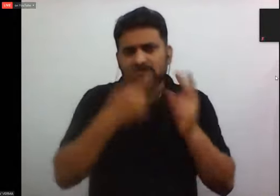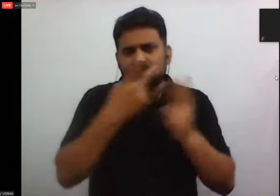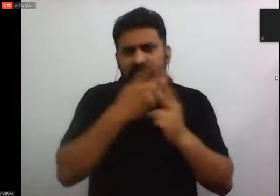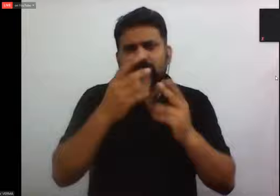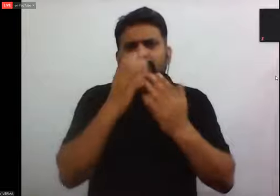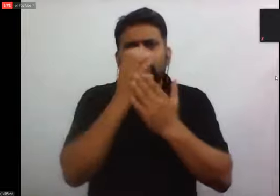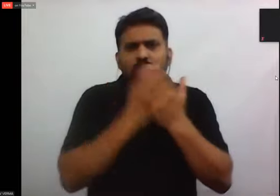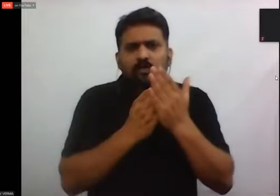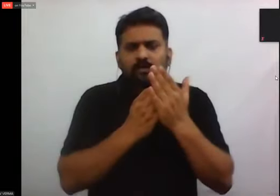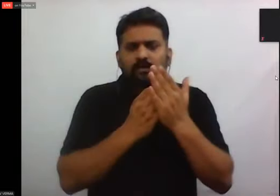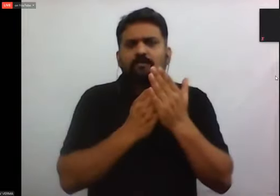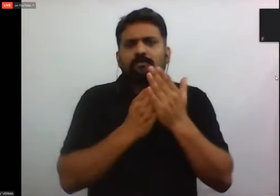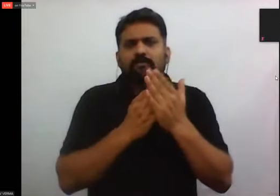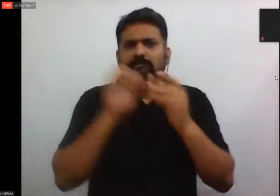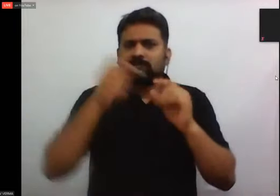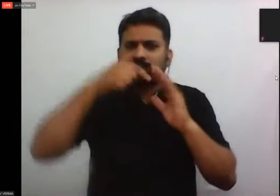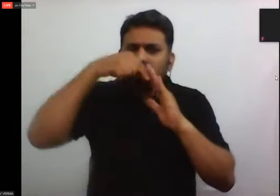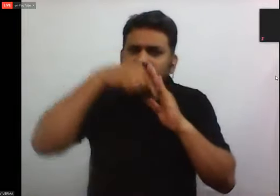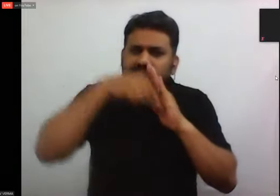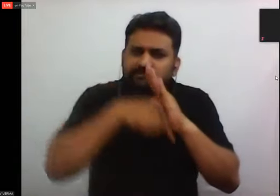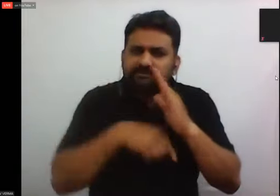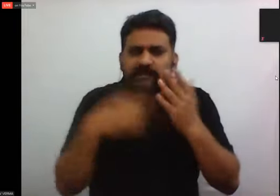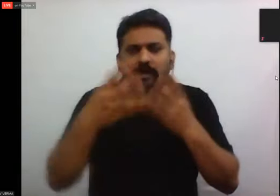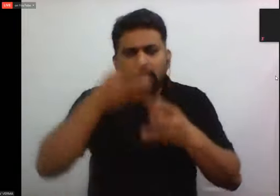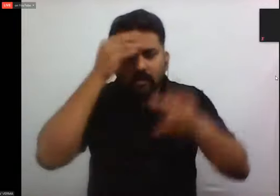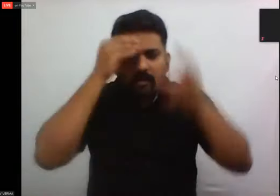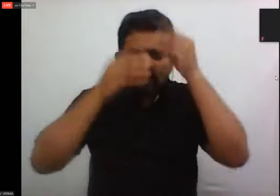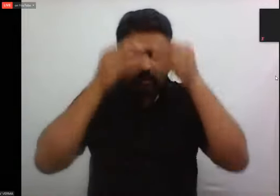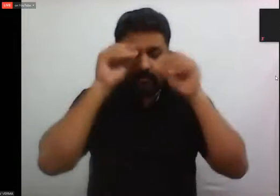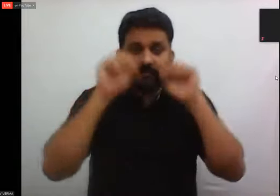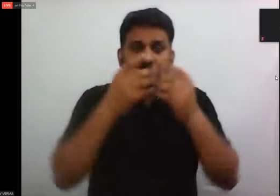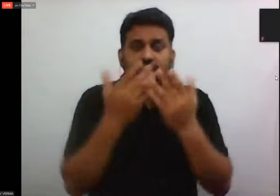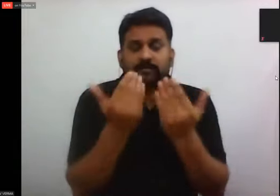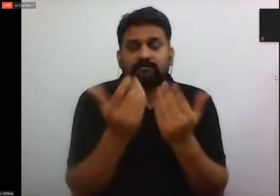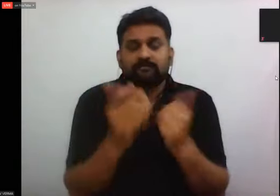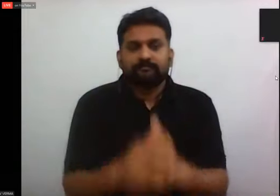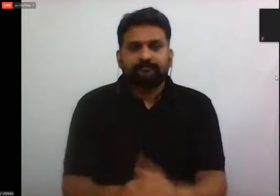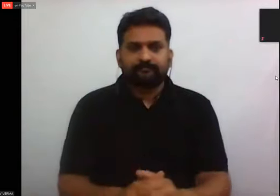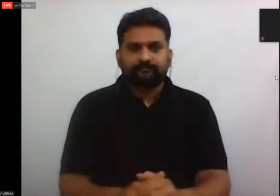ज्यादा गहराई से जानकारी ले पाएंगे अलग अलग एक्सपर्ट।